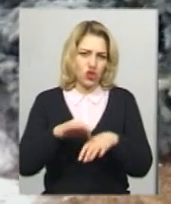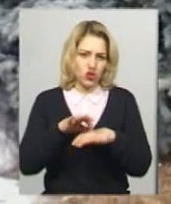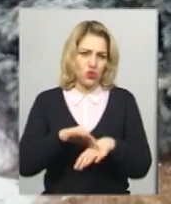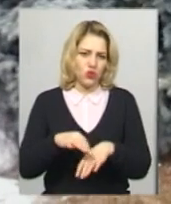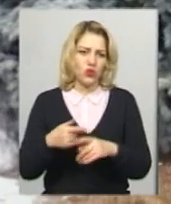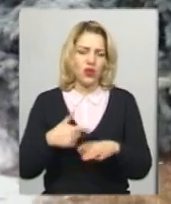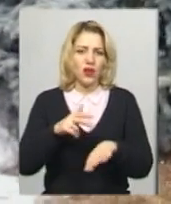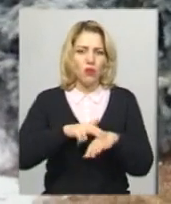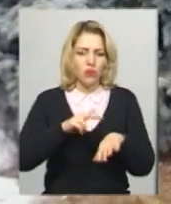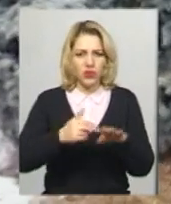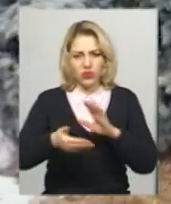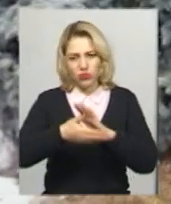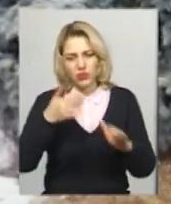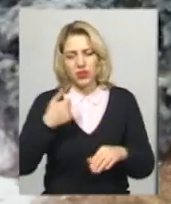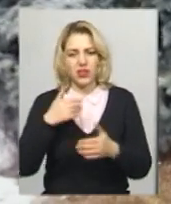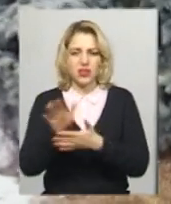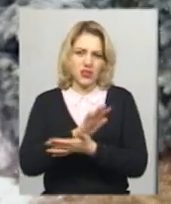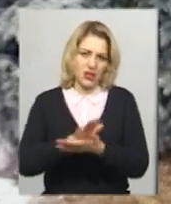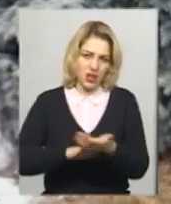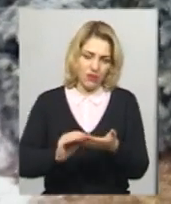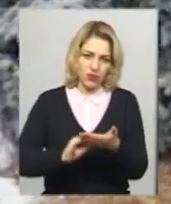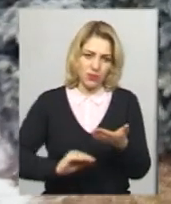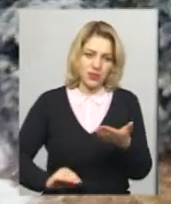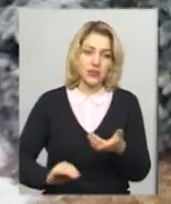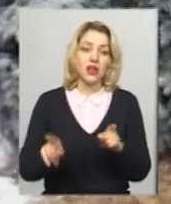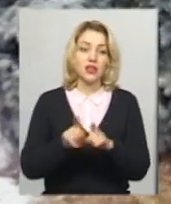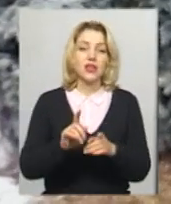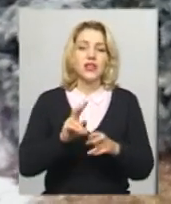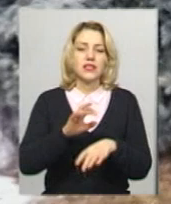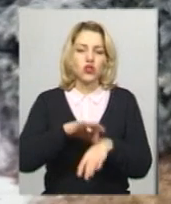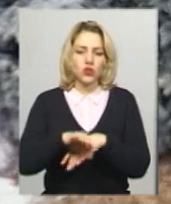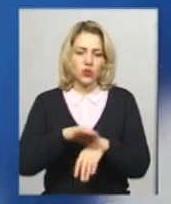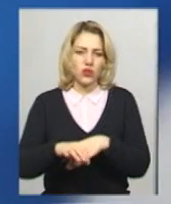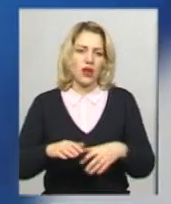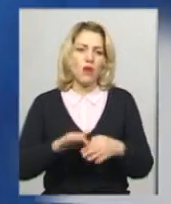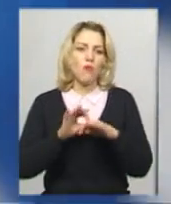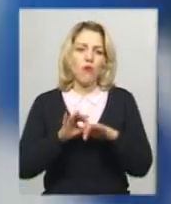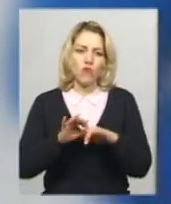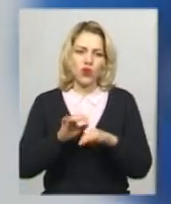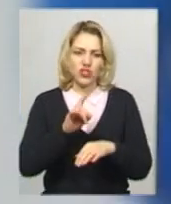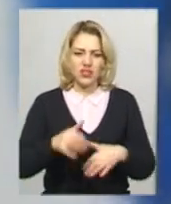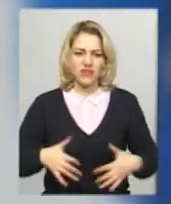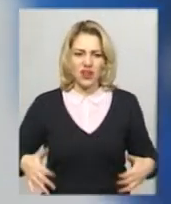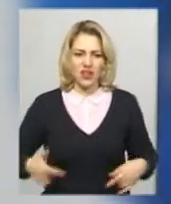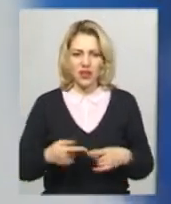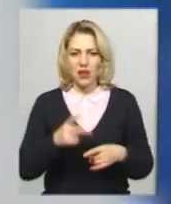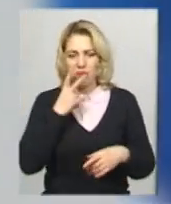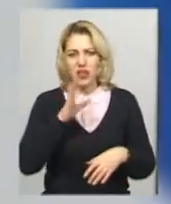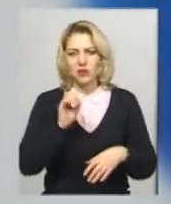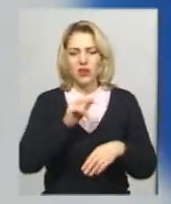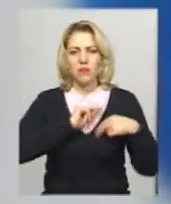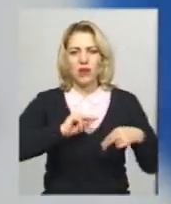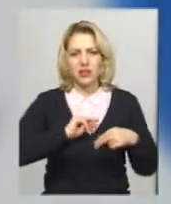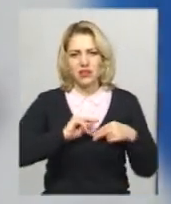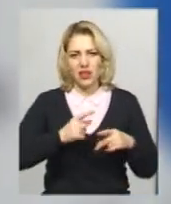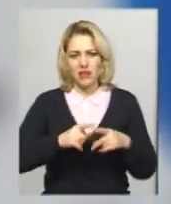на місце, я написала заяву до поліції, про жорстоке поваження з тваринами, заяву мене прийняли. А на цьому відео ви бачите, як працівники ветеринарної